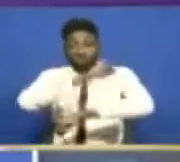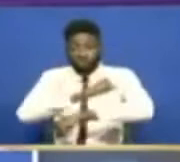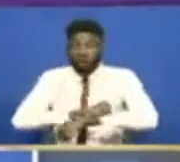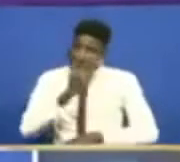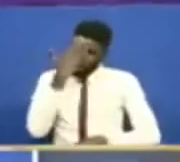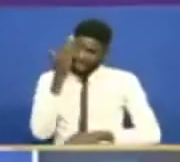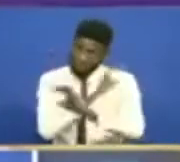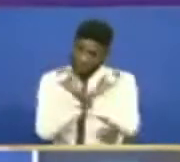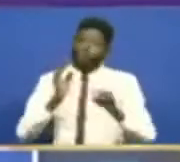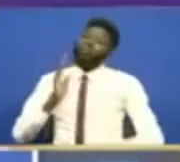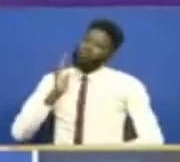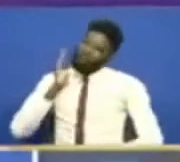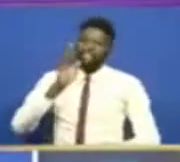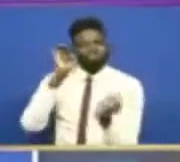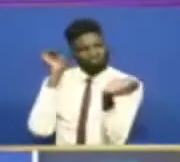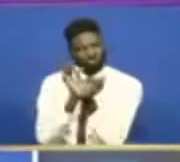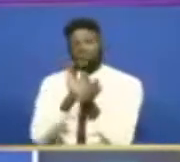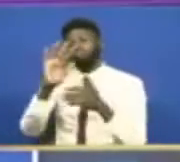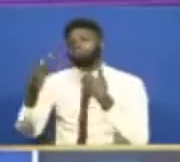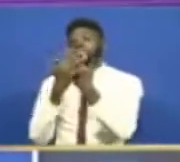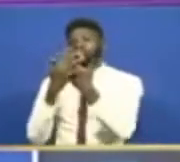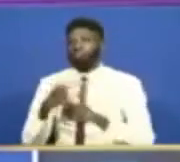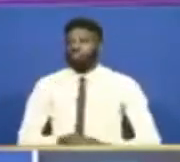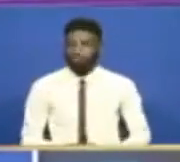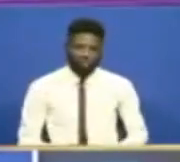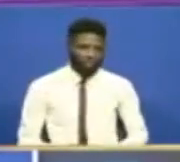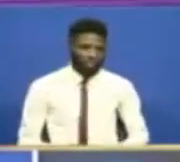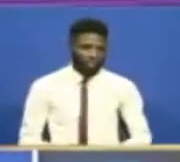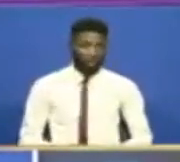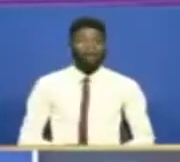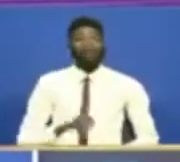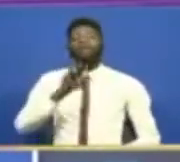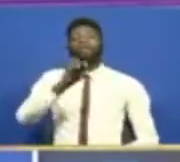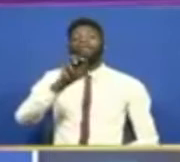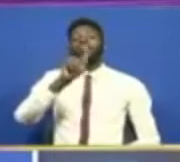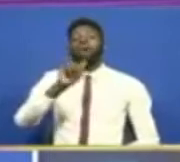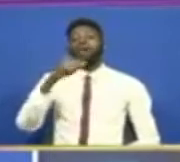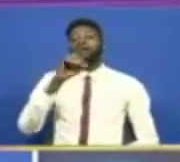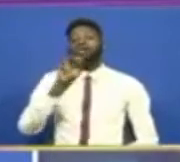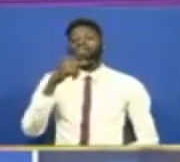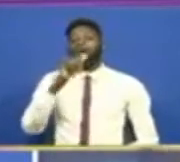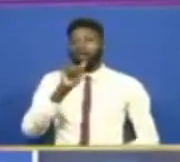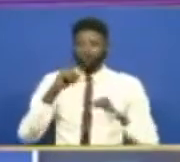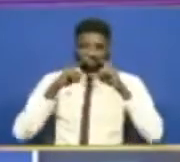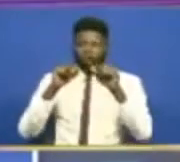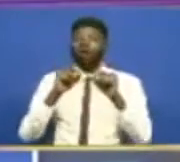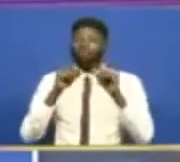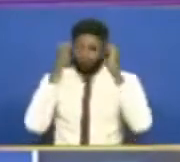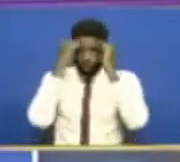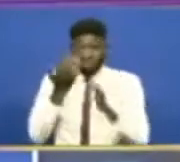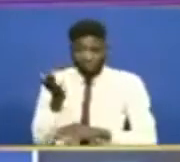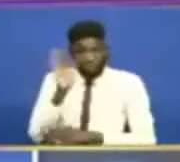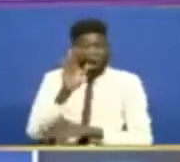atatiwa baroni, awekwe ndani, apelekwe wa Mungu. Waziri Magoha alisema watoto wasiregeshwe nyumbani kwa sababu ya